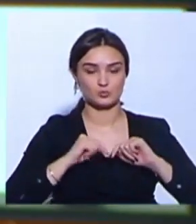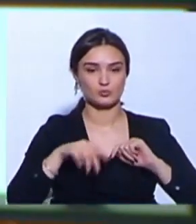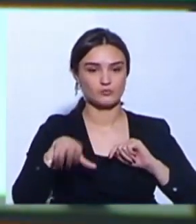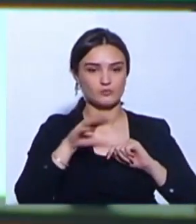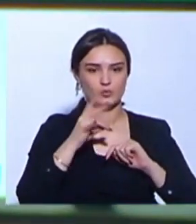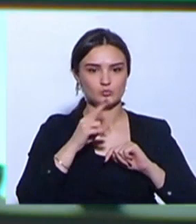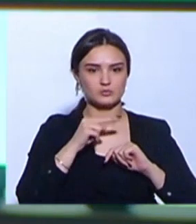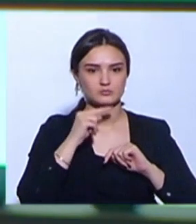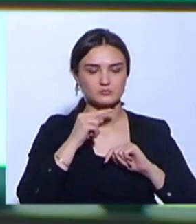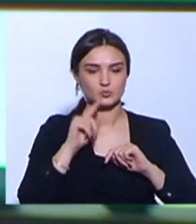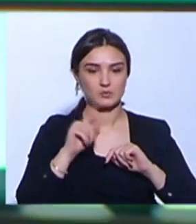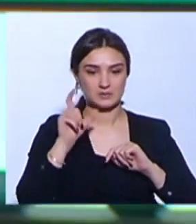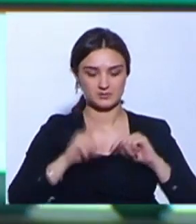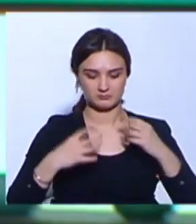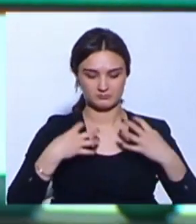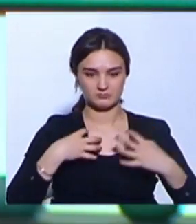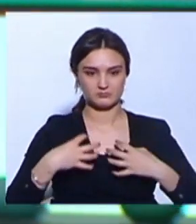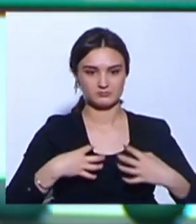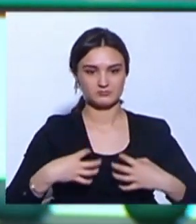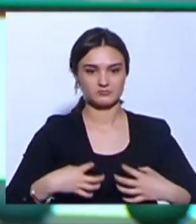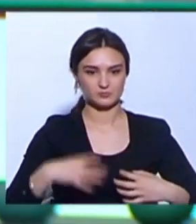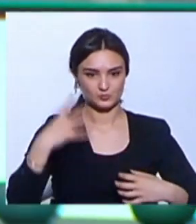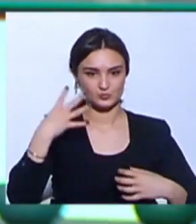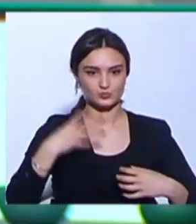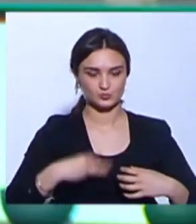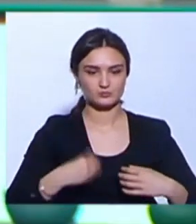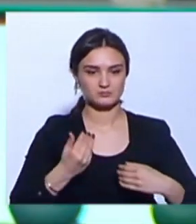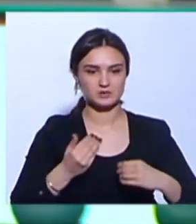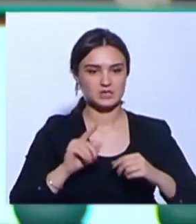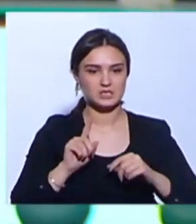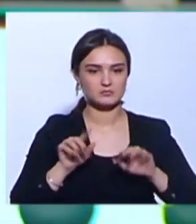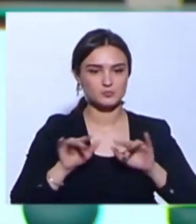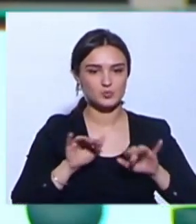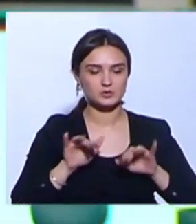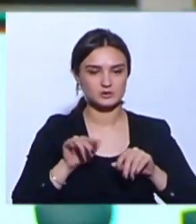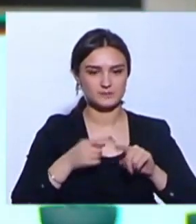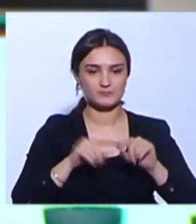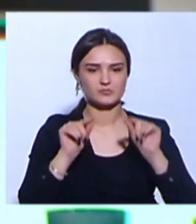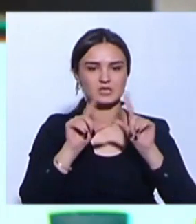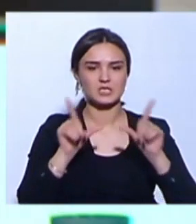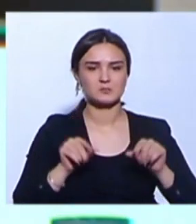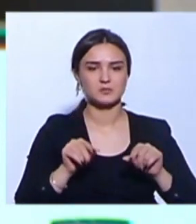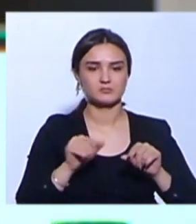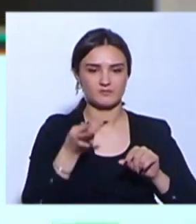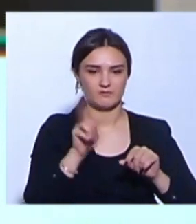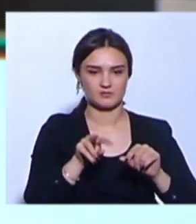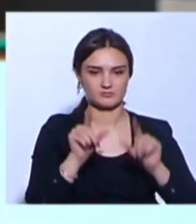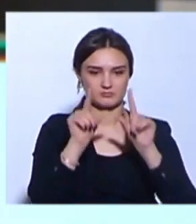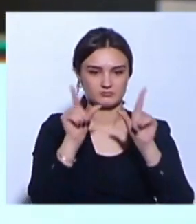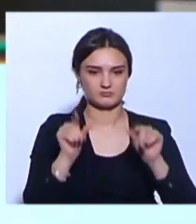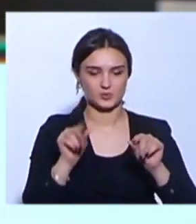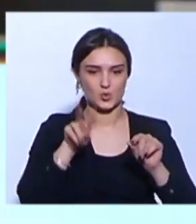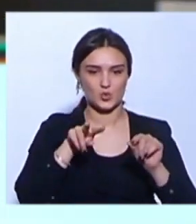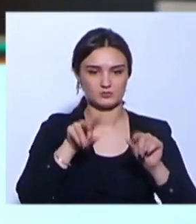ყოველი ორგანოს არა მარტო ადგილმდებარეობა, არამედ მისი ფუნქცია. თირკმელი წყვილი ორგანოა,